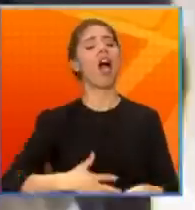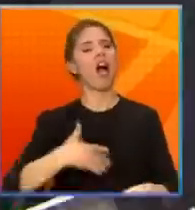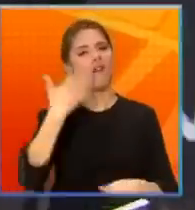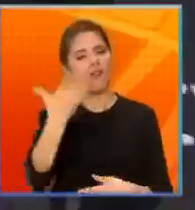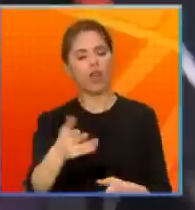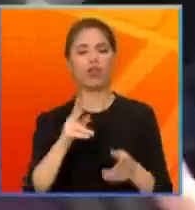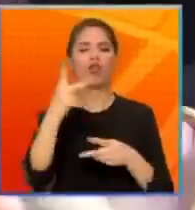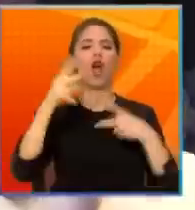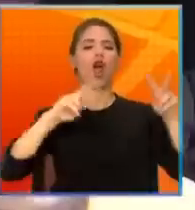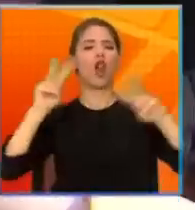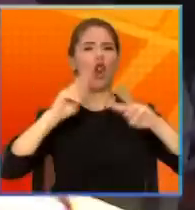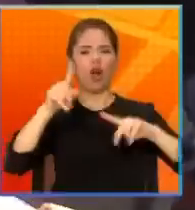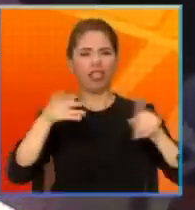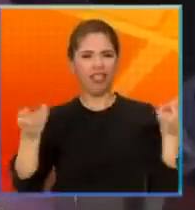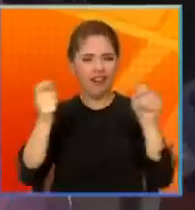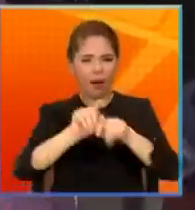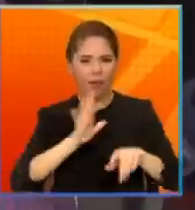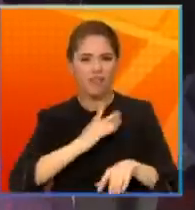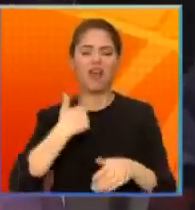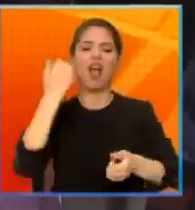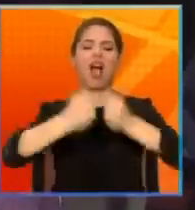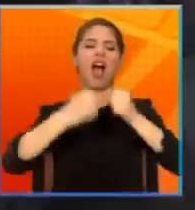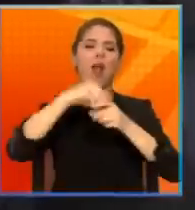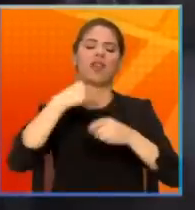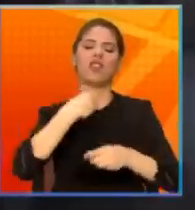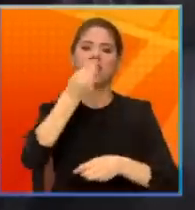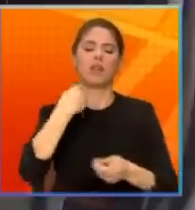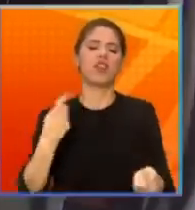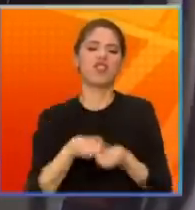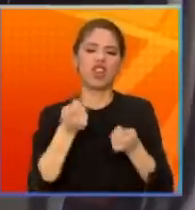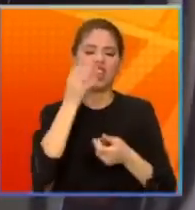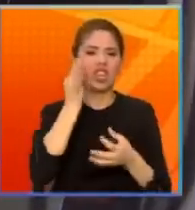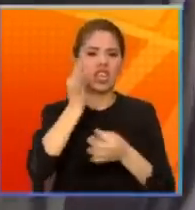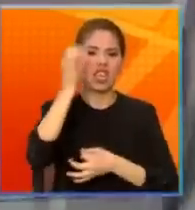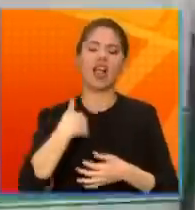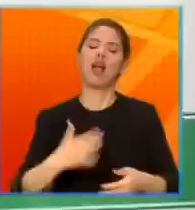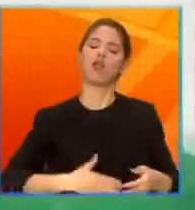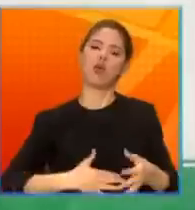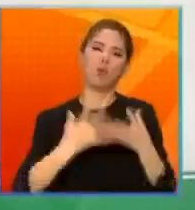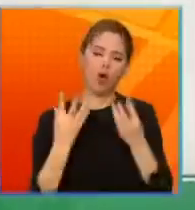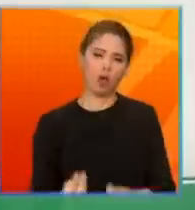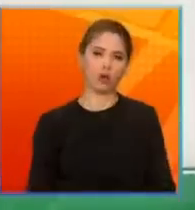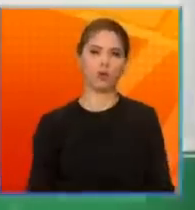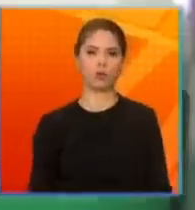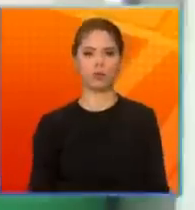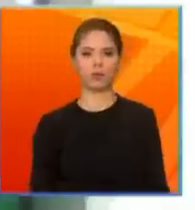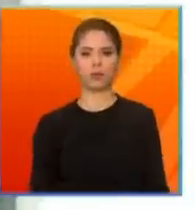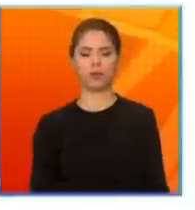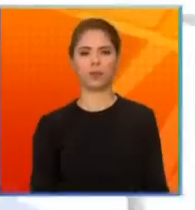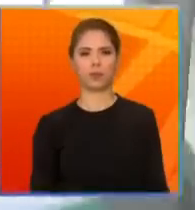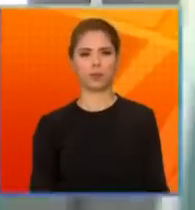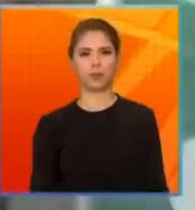kapalı. Çareyi arabada yemekte mi? Yani. Çünkü çalışan insanlarız. Arabada yiyoruz. Karnımızı doyurduk bugünlük. Kolay gelsin. Sağ